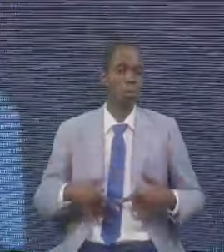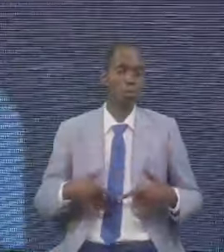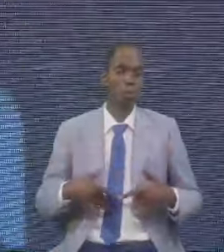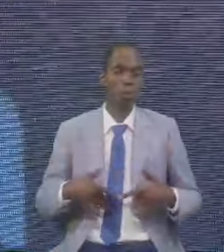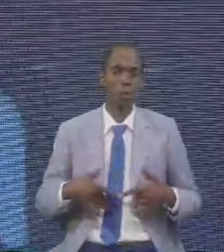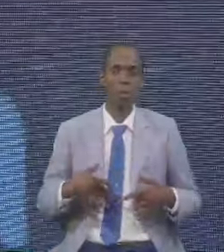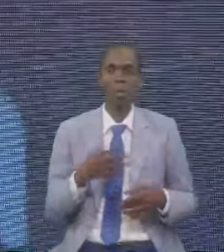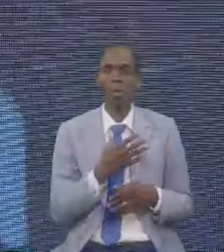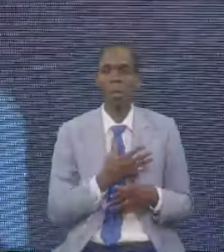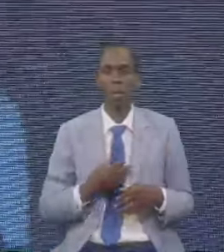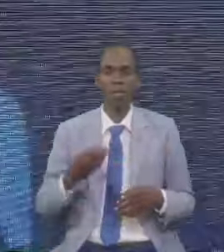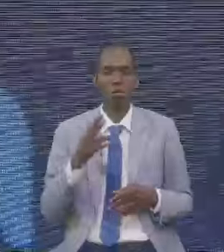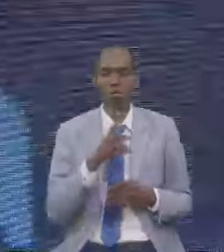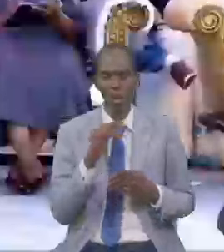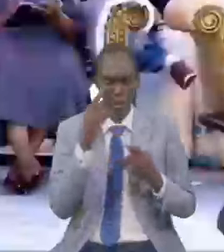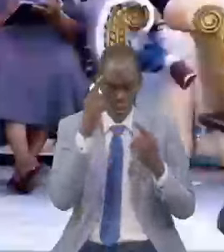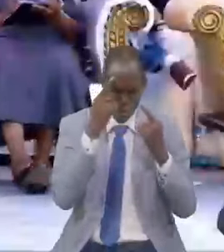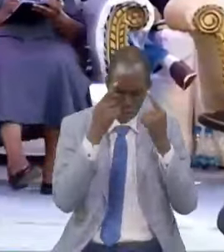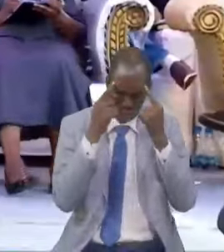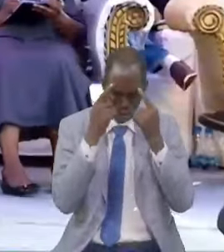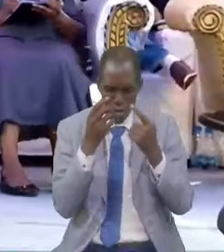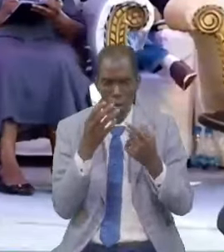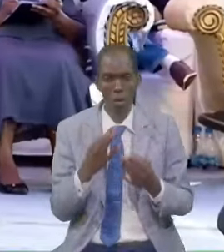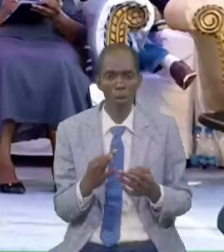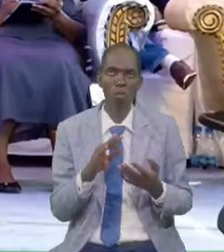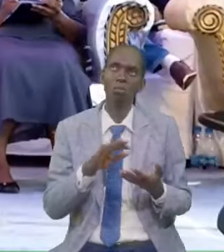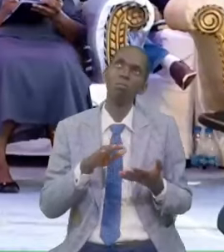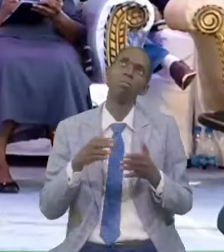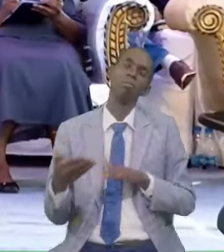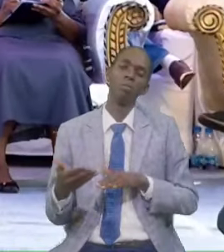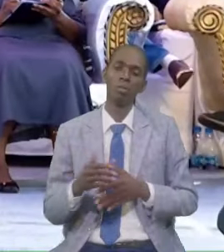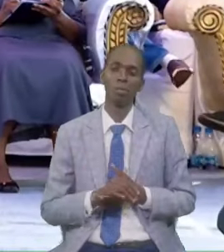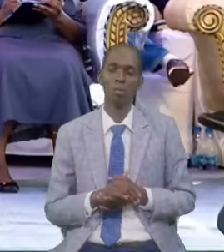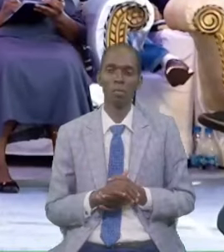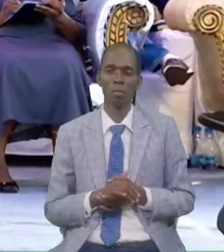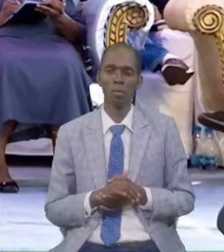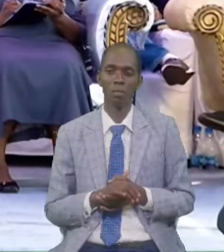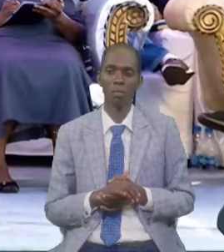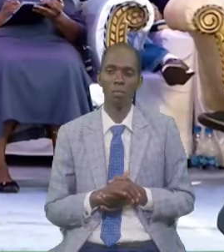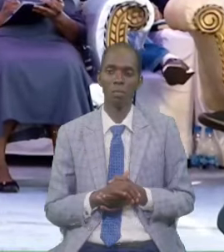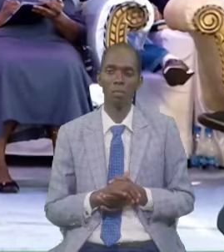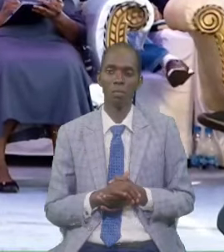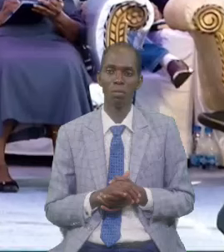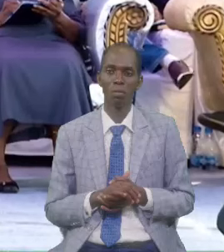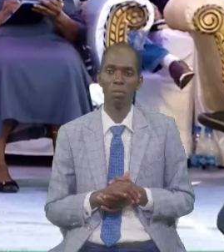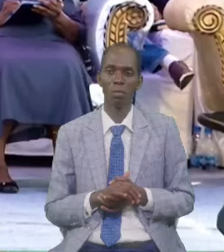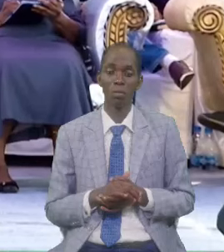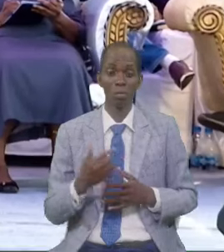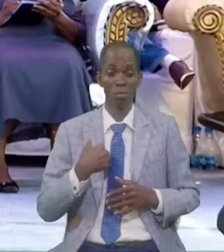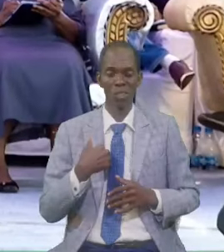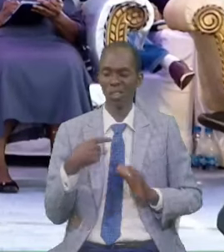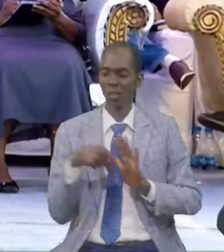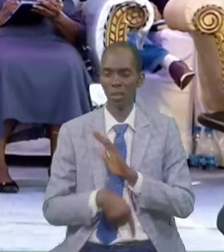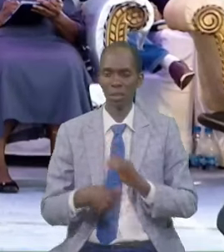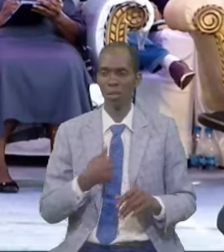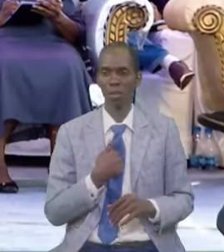No thinking of death. ఏ విధంగా కూడా మరణం గురించి యోచించకూడదు. I kill myself. నాకు నేను ఇక్కడ